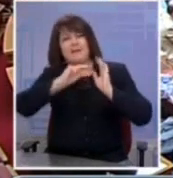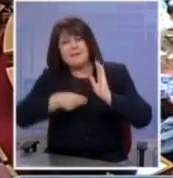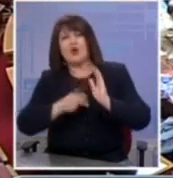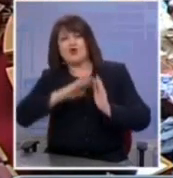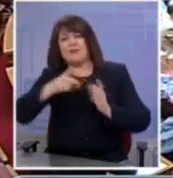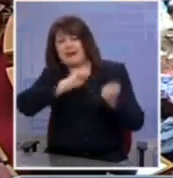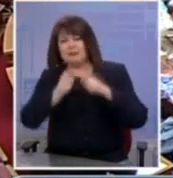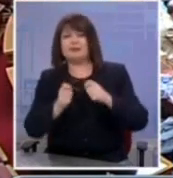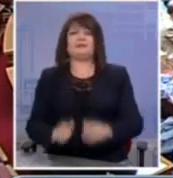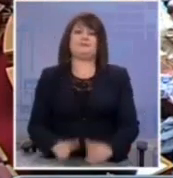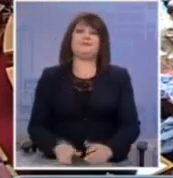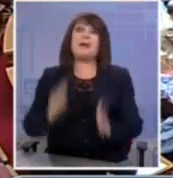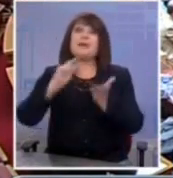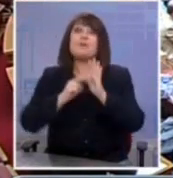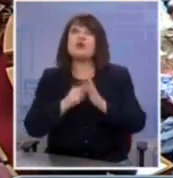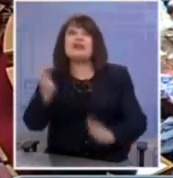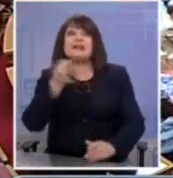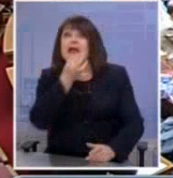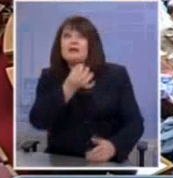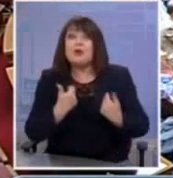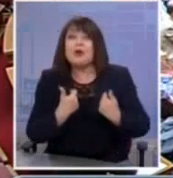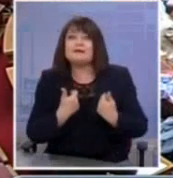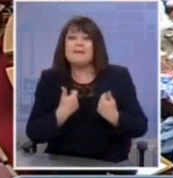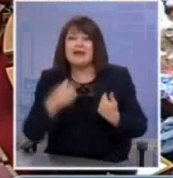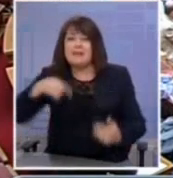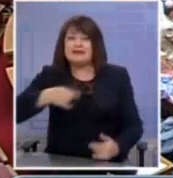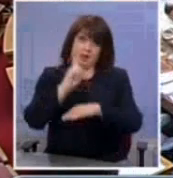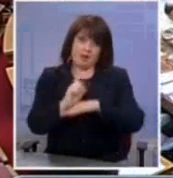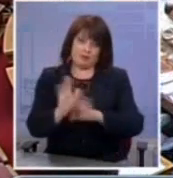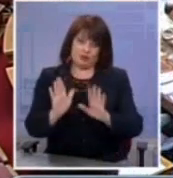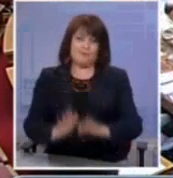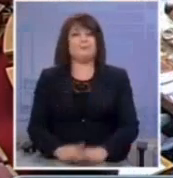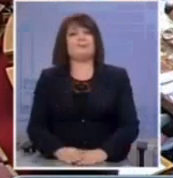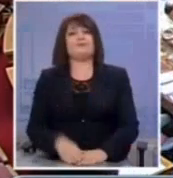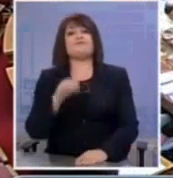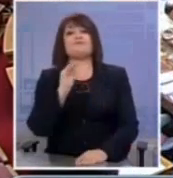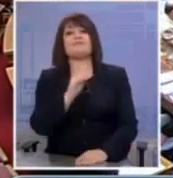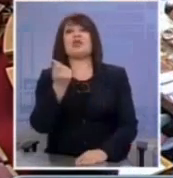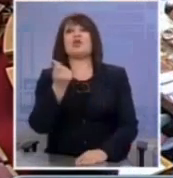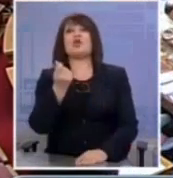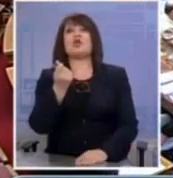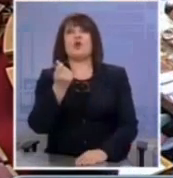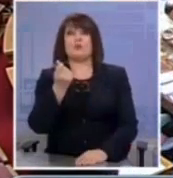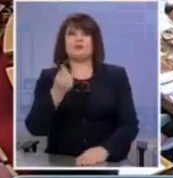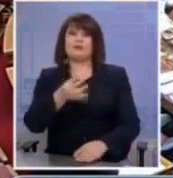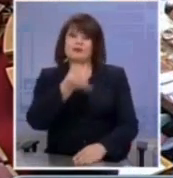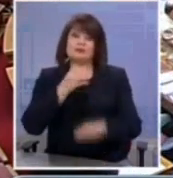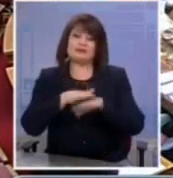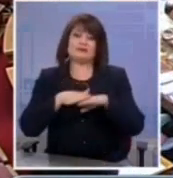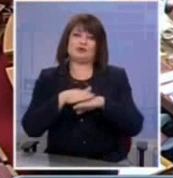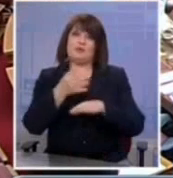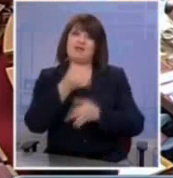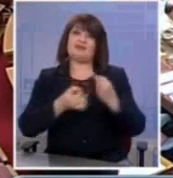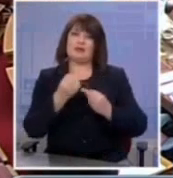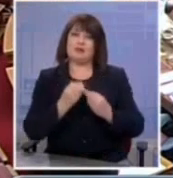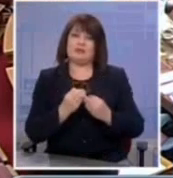κο είστε προσεκτικός τώρα μη μιλά πολύ καλώ τον κύριο οικονόμου να ανακαλέσει γιατί